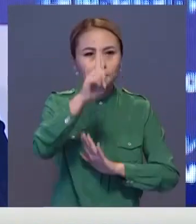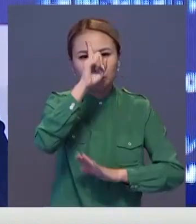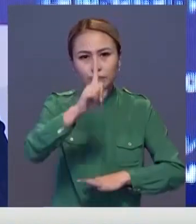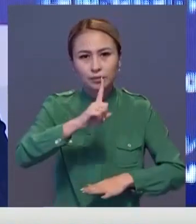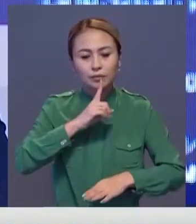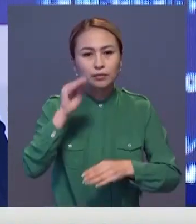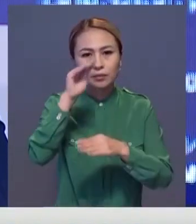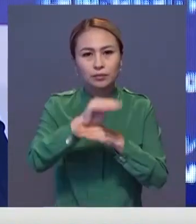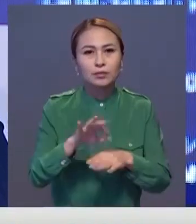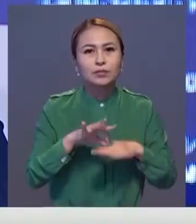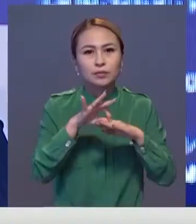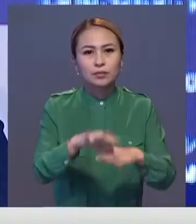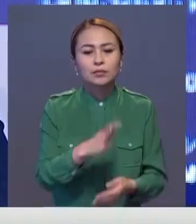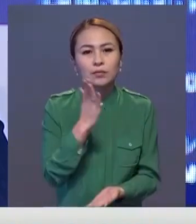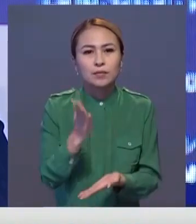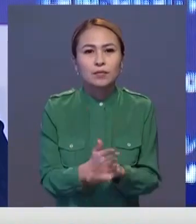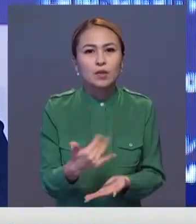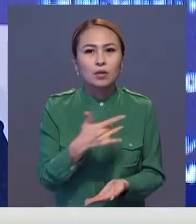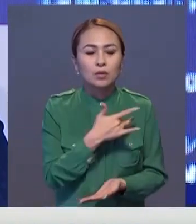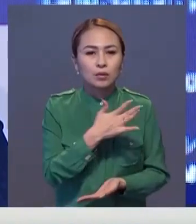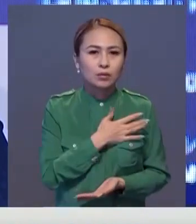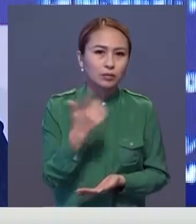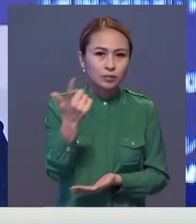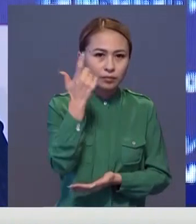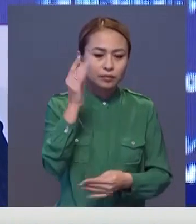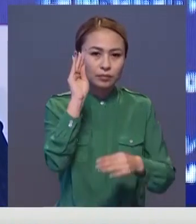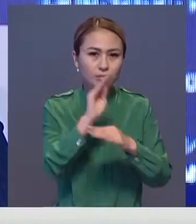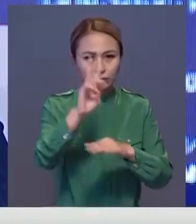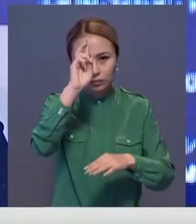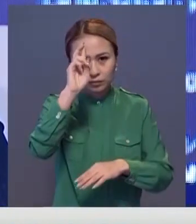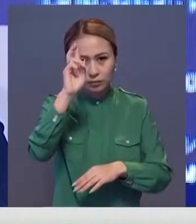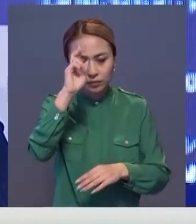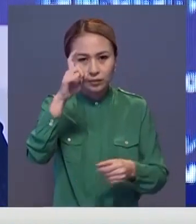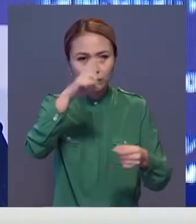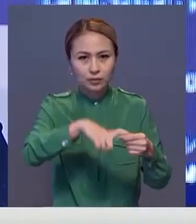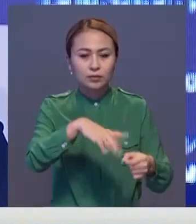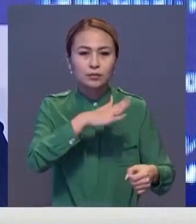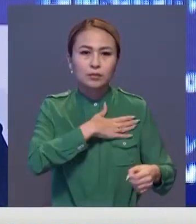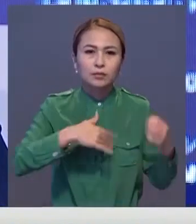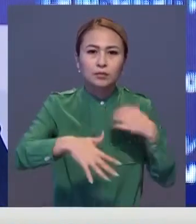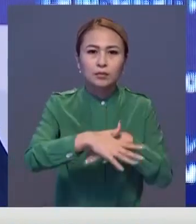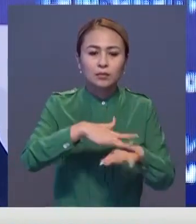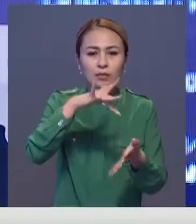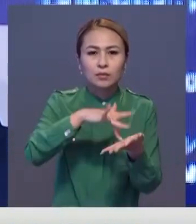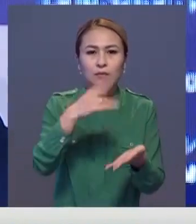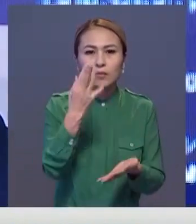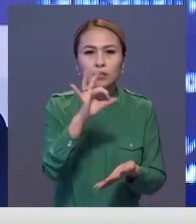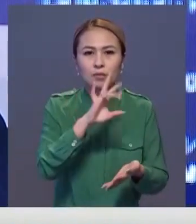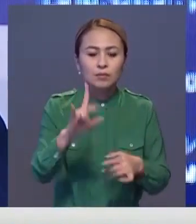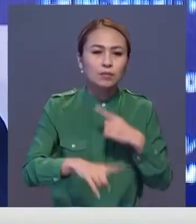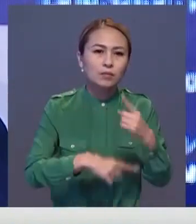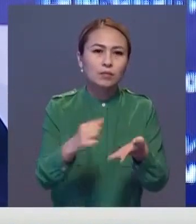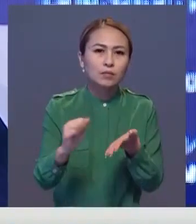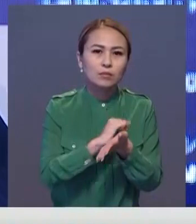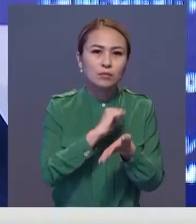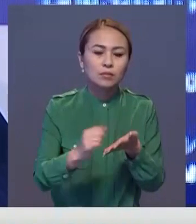аспайтын мерзімде жүргізіледі. Мүлік иелерінің бірлестігін мемлекеттік тіркеу үшін халыққа қызмет көрсету орталығына келесі